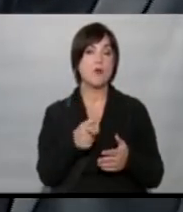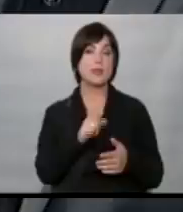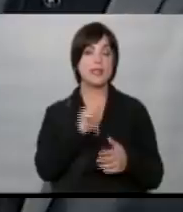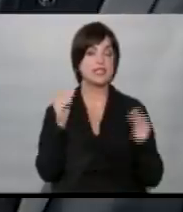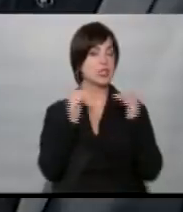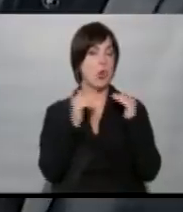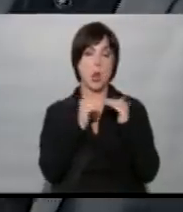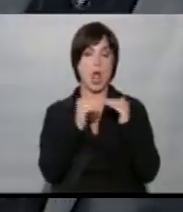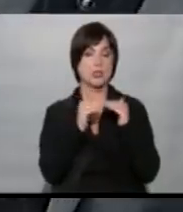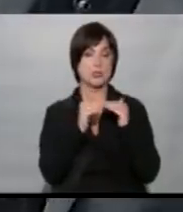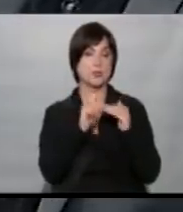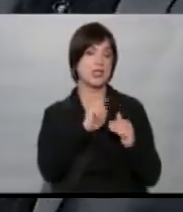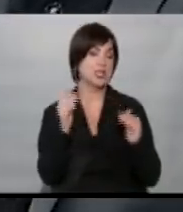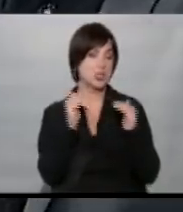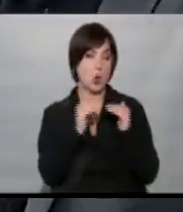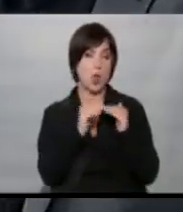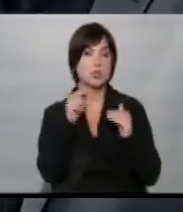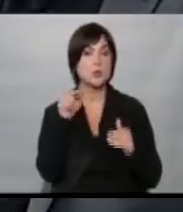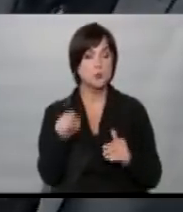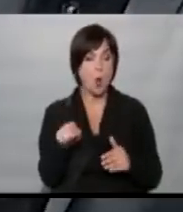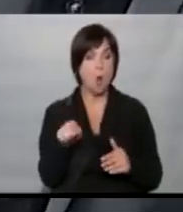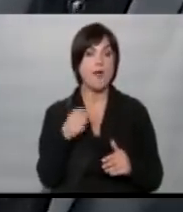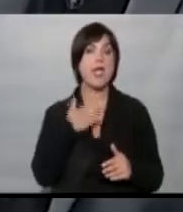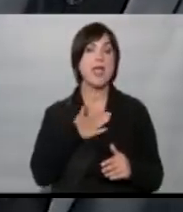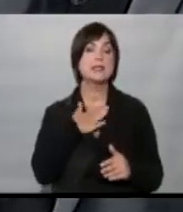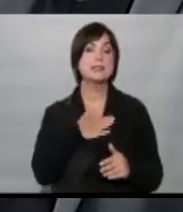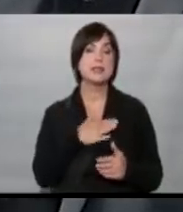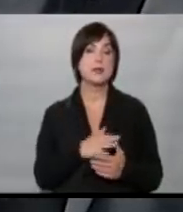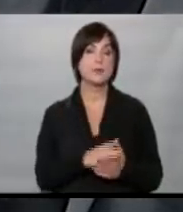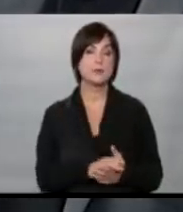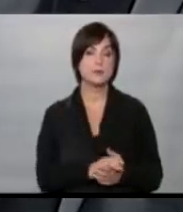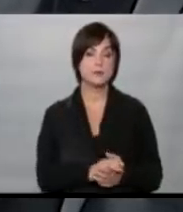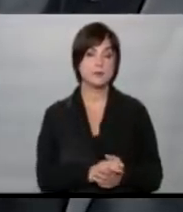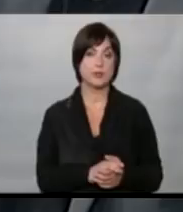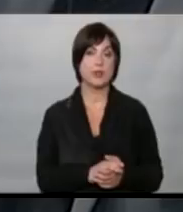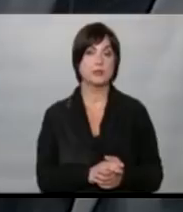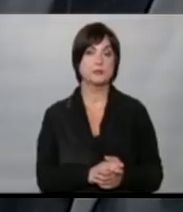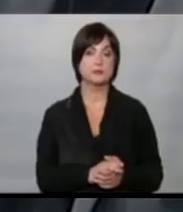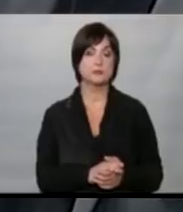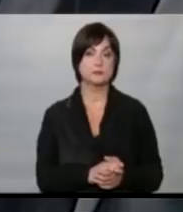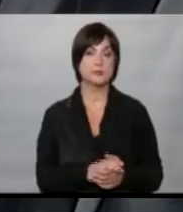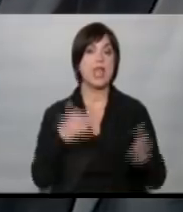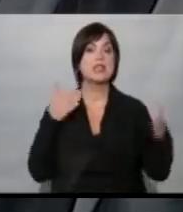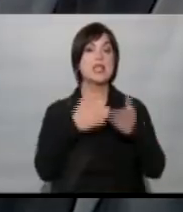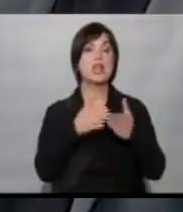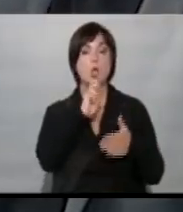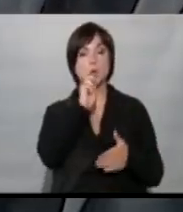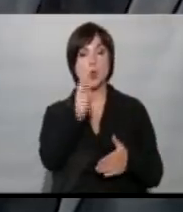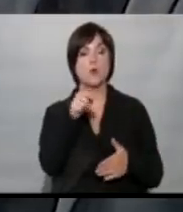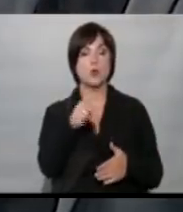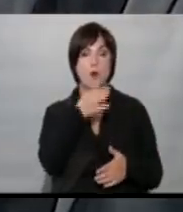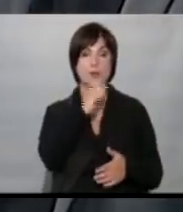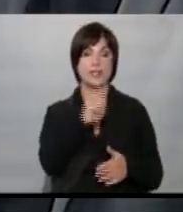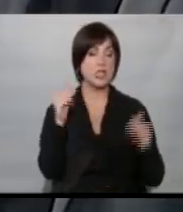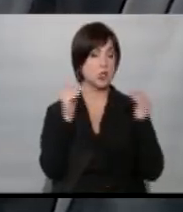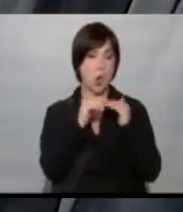да. Апсолутно не се сложувам со тоа. Еве, јас сакам да. За мене тоа изместено. Не може. Не, да. Директно одговорете сега на оваа прашање. Не се сложувам